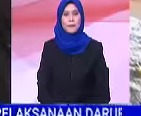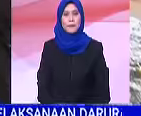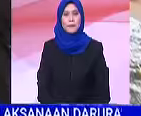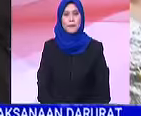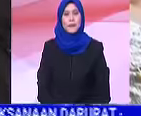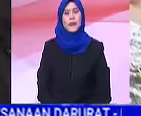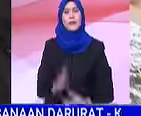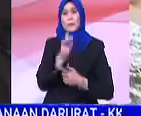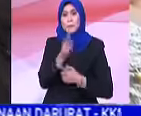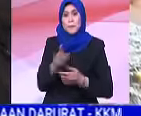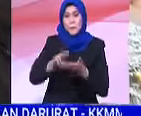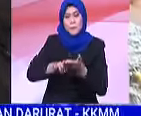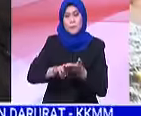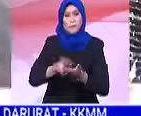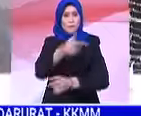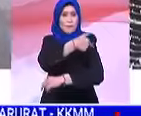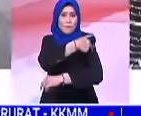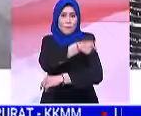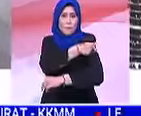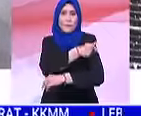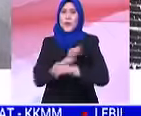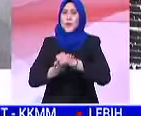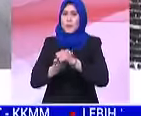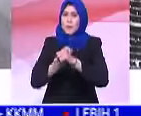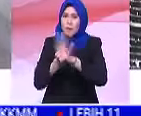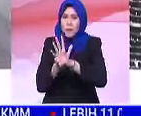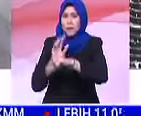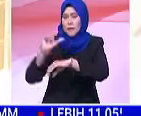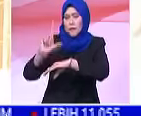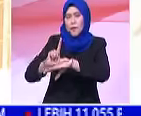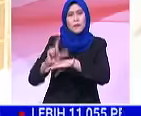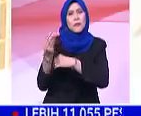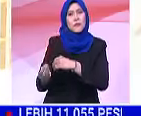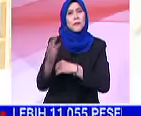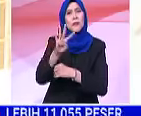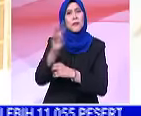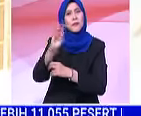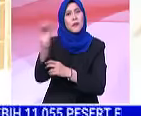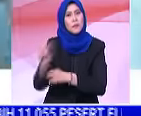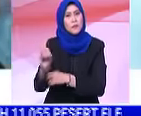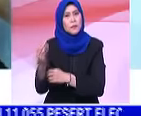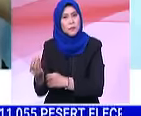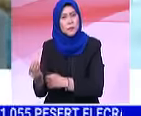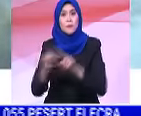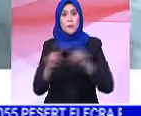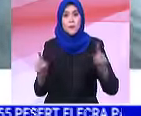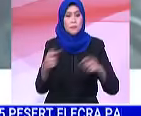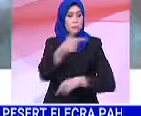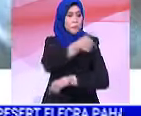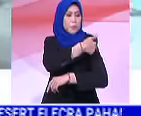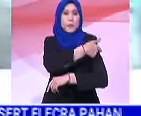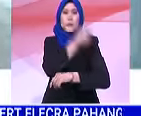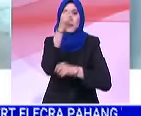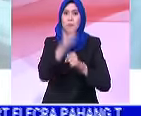Walau bagaimanapun, pendaftaran vaksin COVID-19 di Labuan masih rendah iaitu 46% sahaja. Justru pemberian dos vaksin